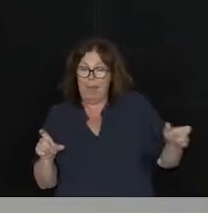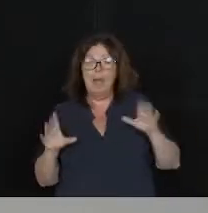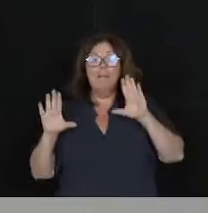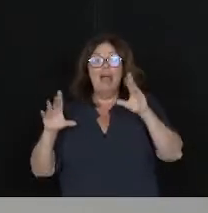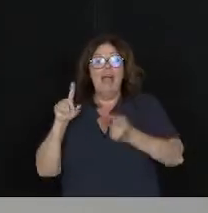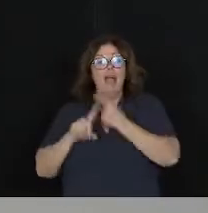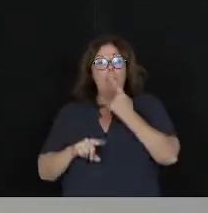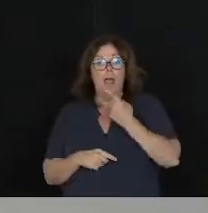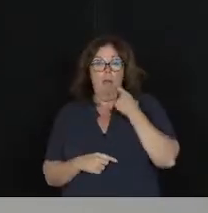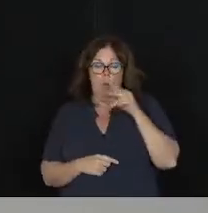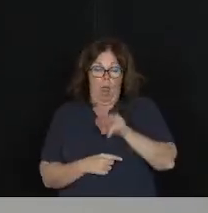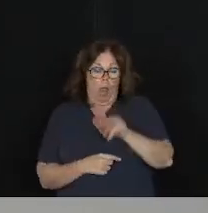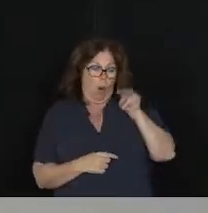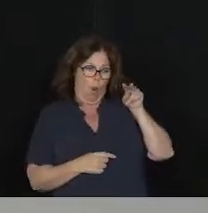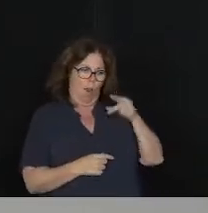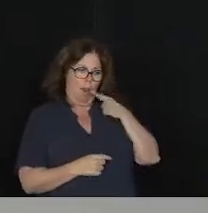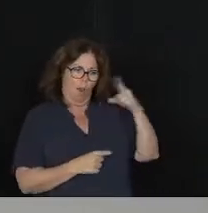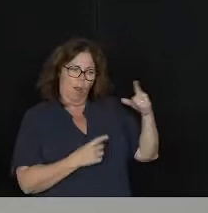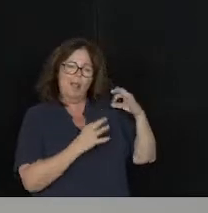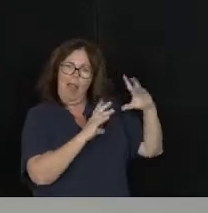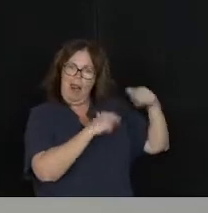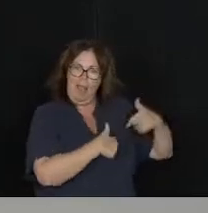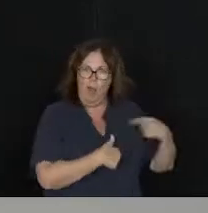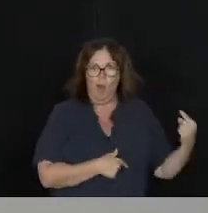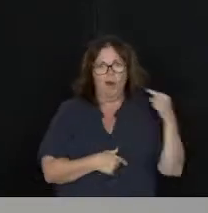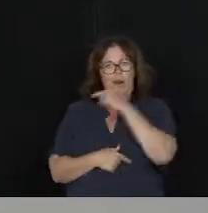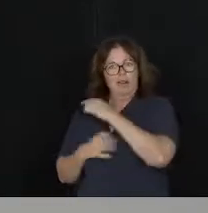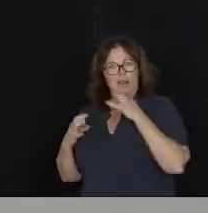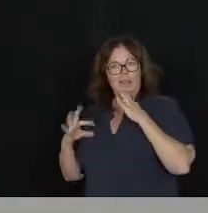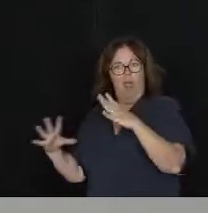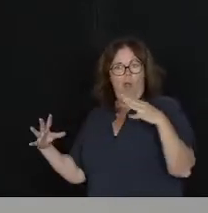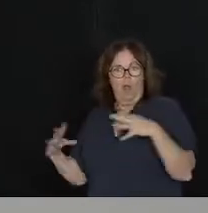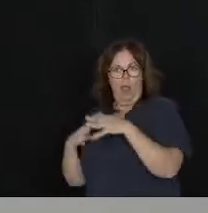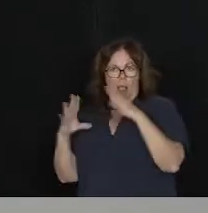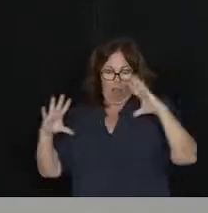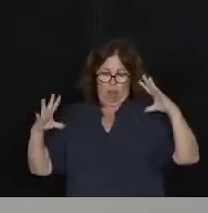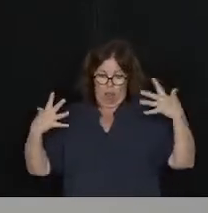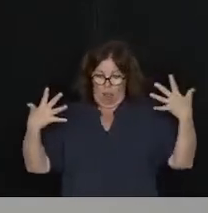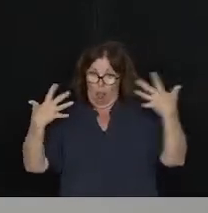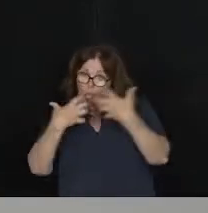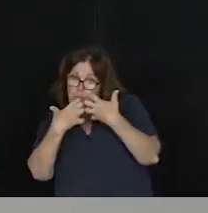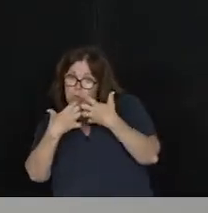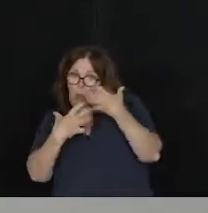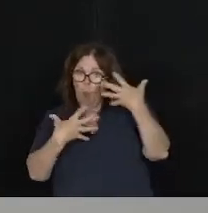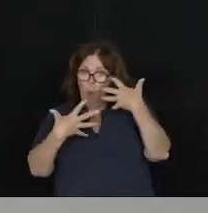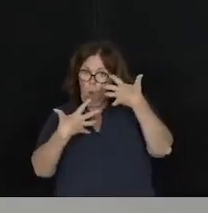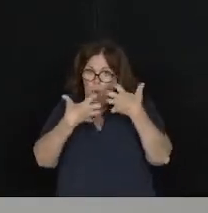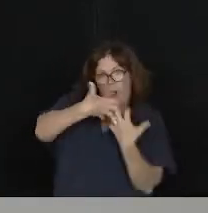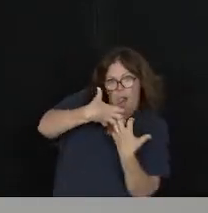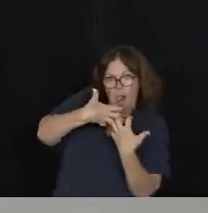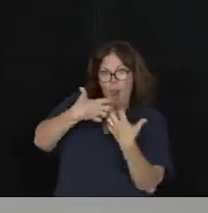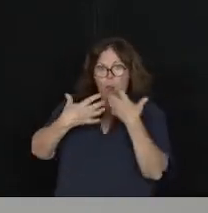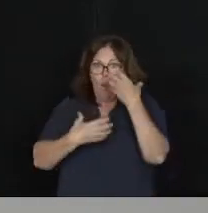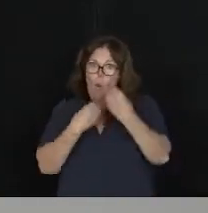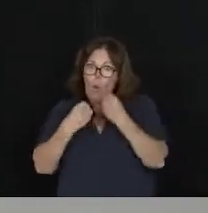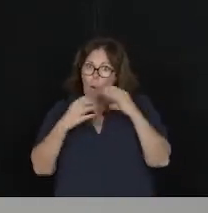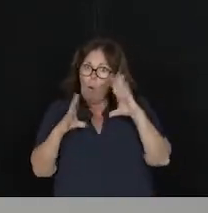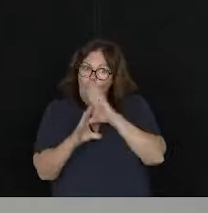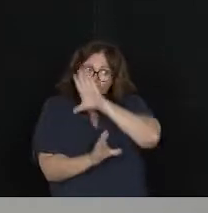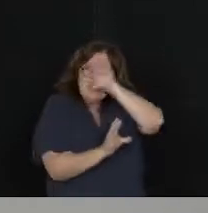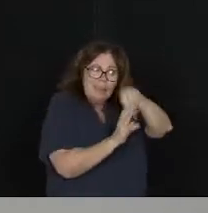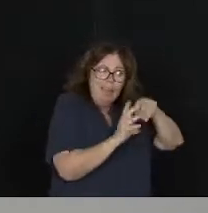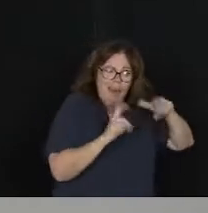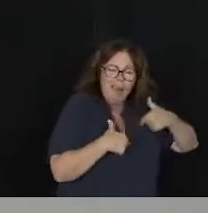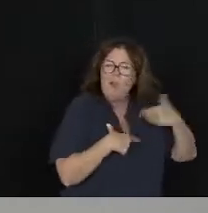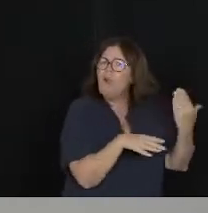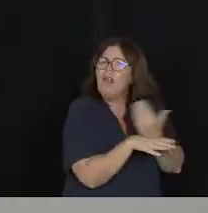ces deux temporalités, temps scolaire et temps de guerre, se heurtent, s'agencent ou non, à l'intérieur des établissements scolaires maintenant. On va essayer de